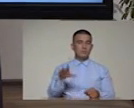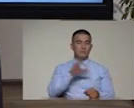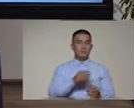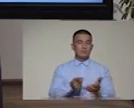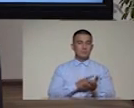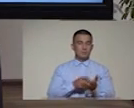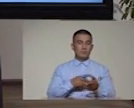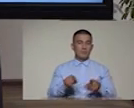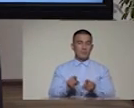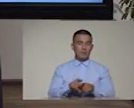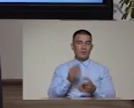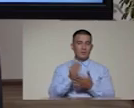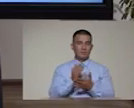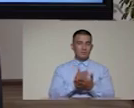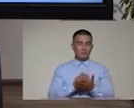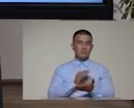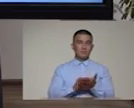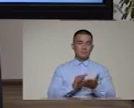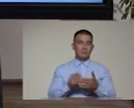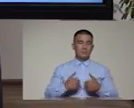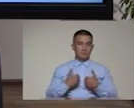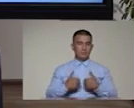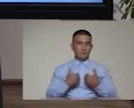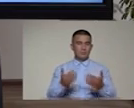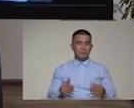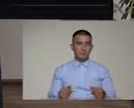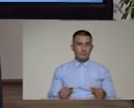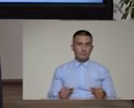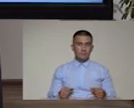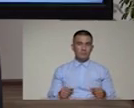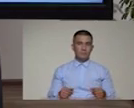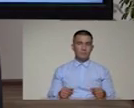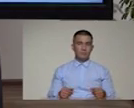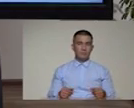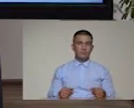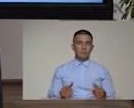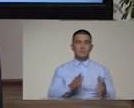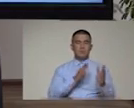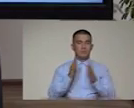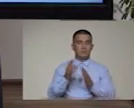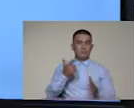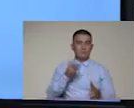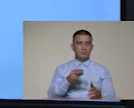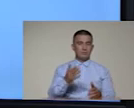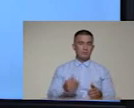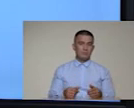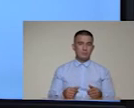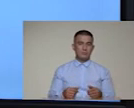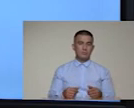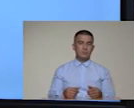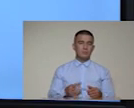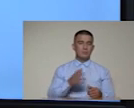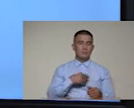daftaringizga xuddi shu tartibda belgilashga harakat qiling. Keyingi gapga o'tamiz.